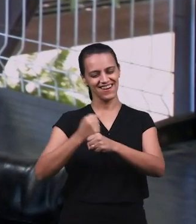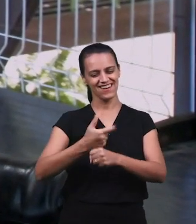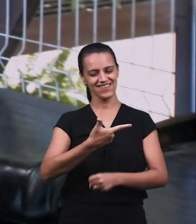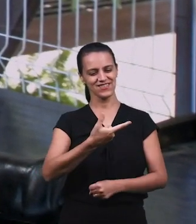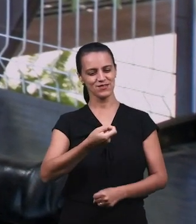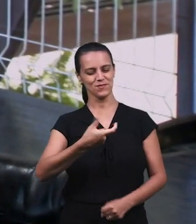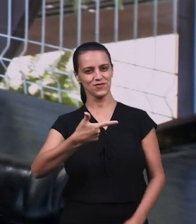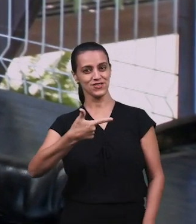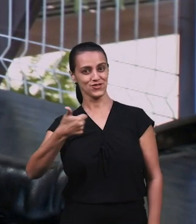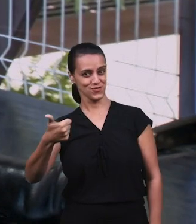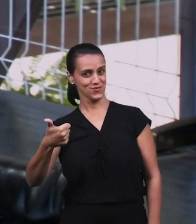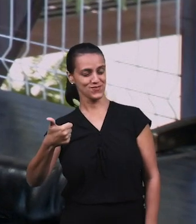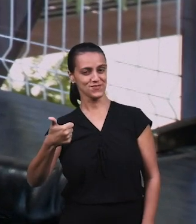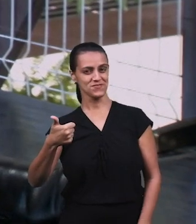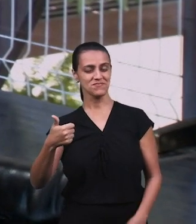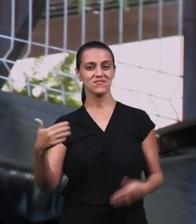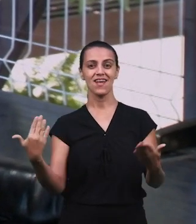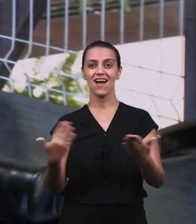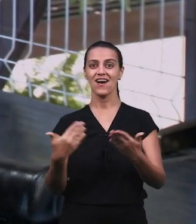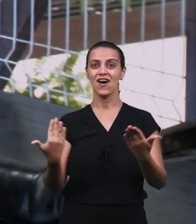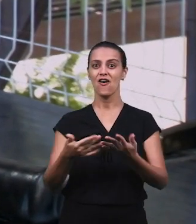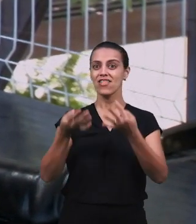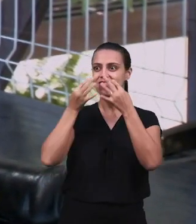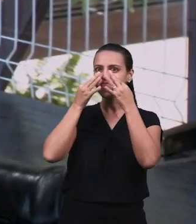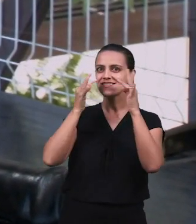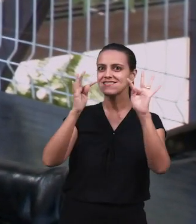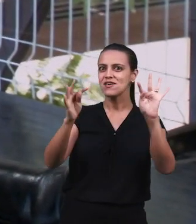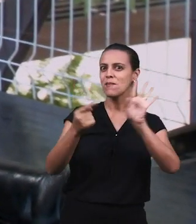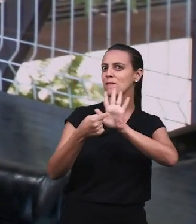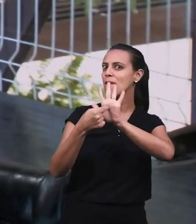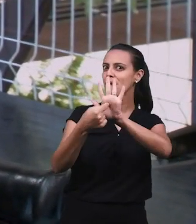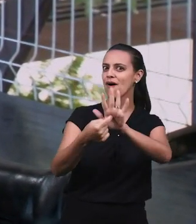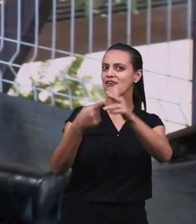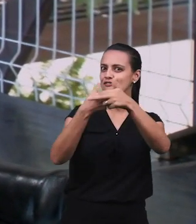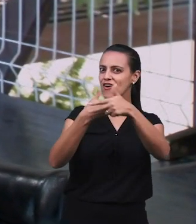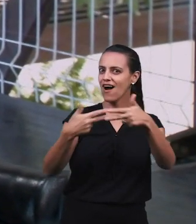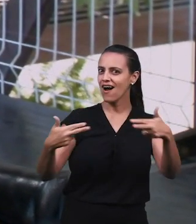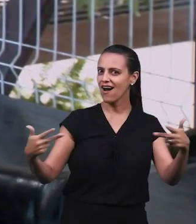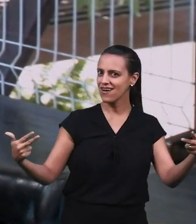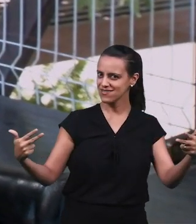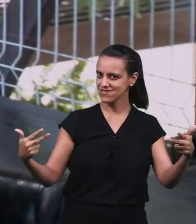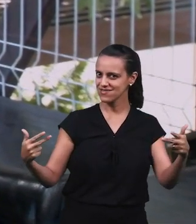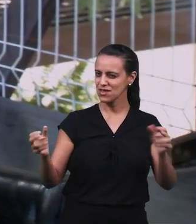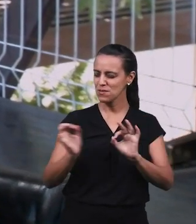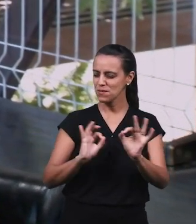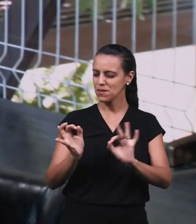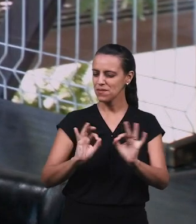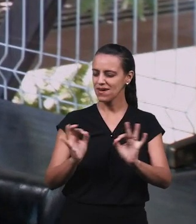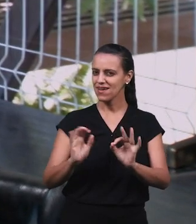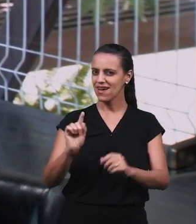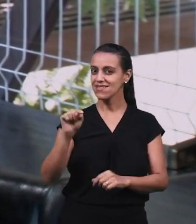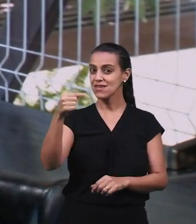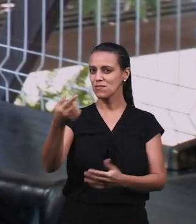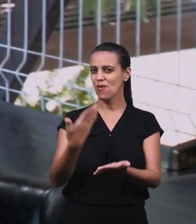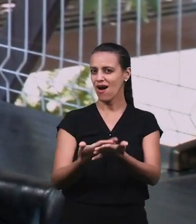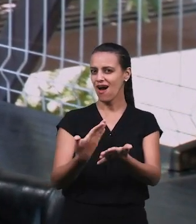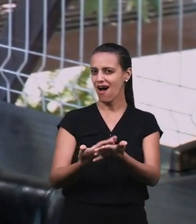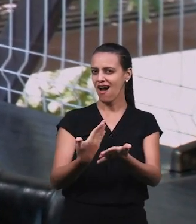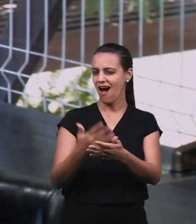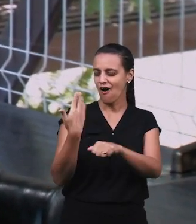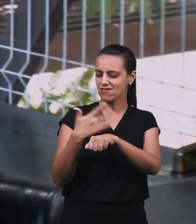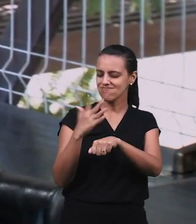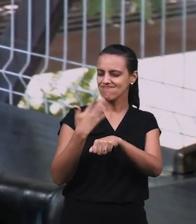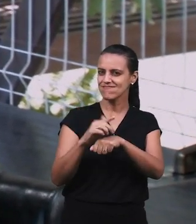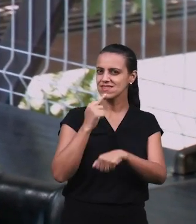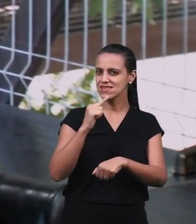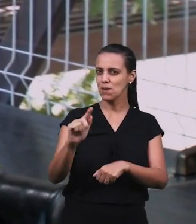l'année 2021, aujourd'hui nous allons voir plusieurs témoignages envoyés et nous préparer pour les études pratiques qui vont commencer